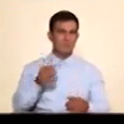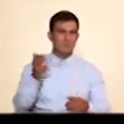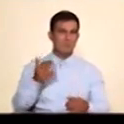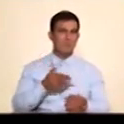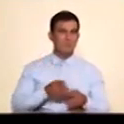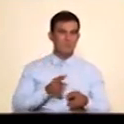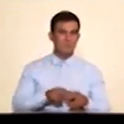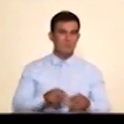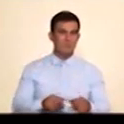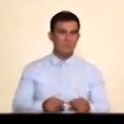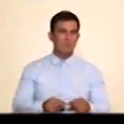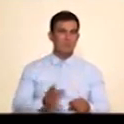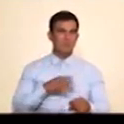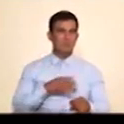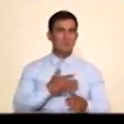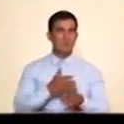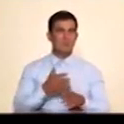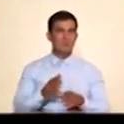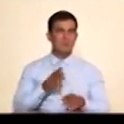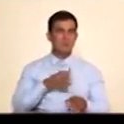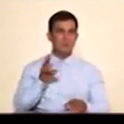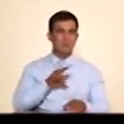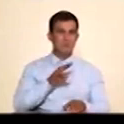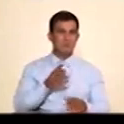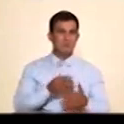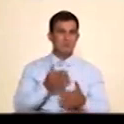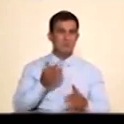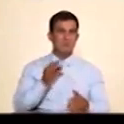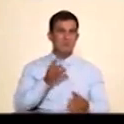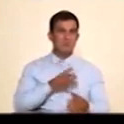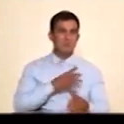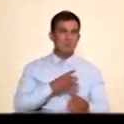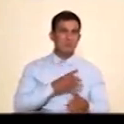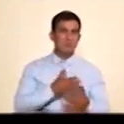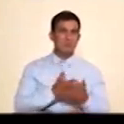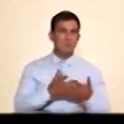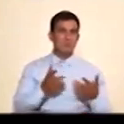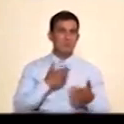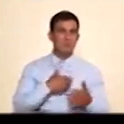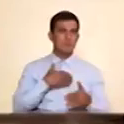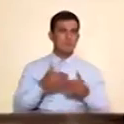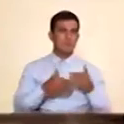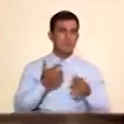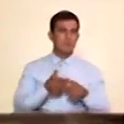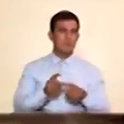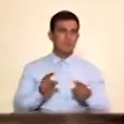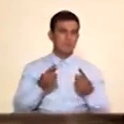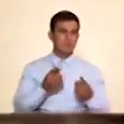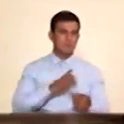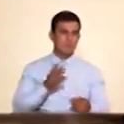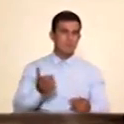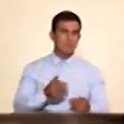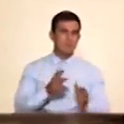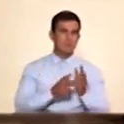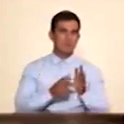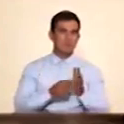sifatida va o'sha xristian olamida Büyük Karlning mavqeyi yanada oshib ketadi. Va